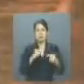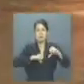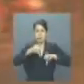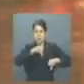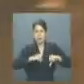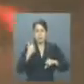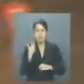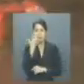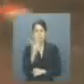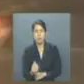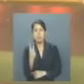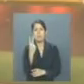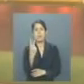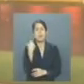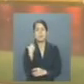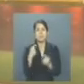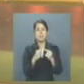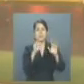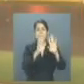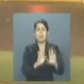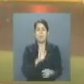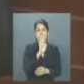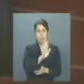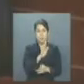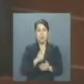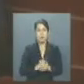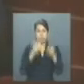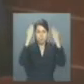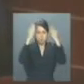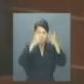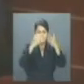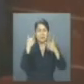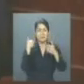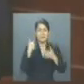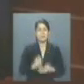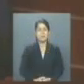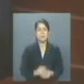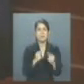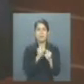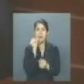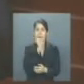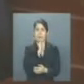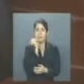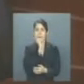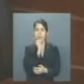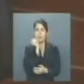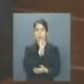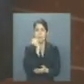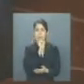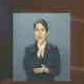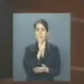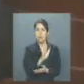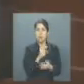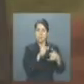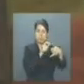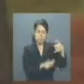ก็คือการรำปักนาซันตาร่าซึ่งเป็นการรำท้องถิ่นของชาวชวากลางและการขับร้องเพลง You Raise Me Up ของนักร้องผู้พิการชื่อ